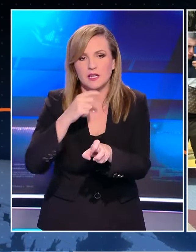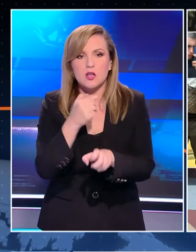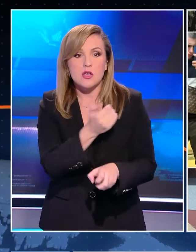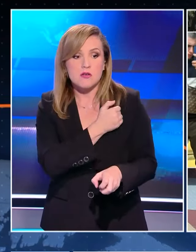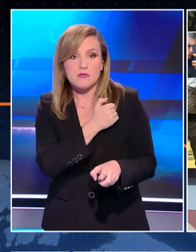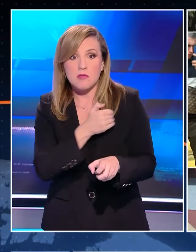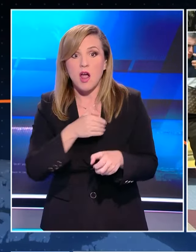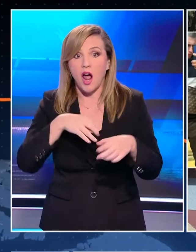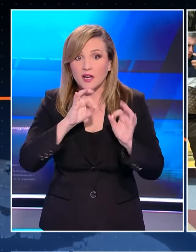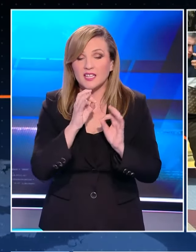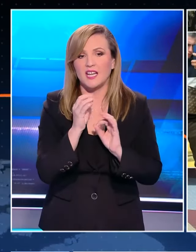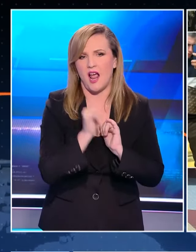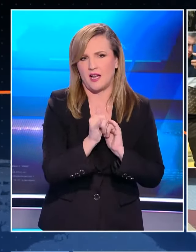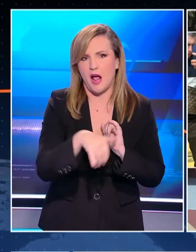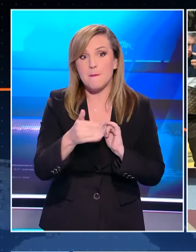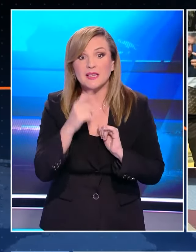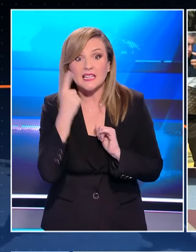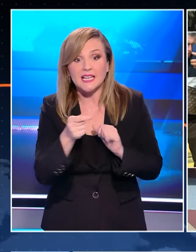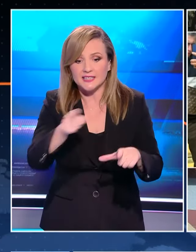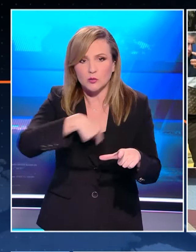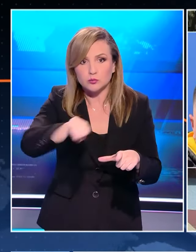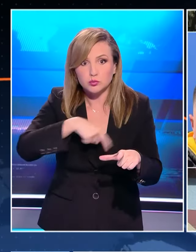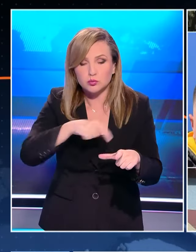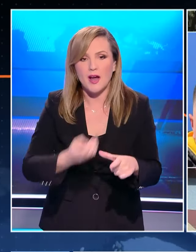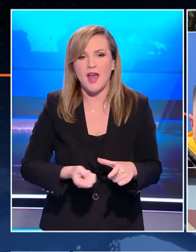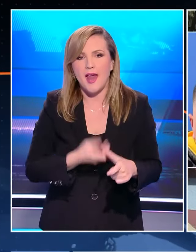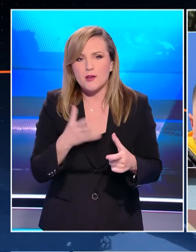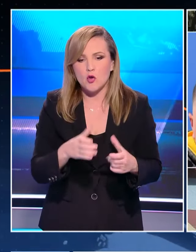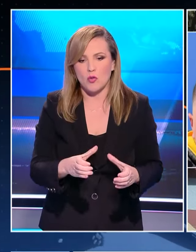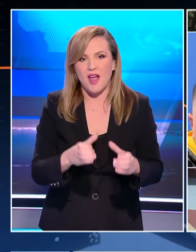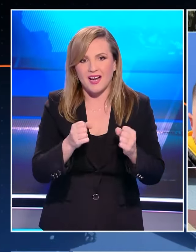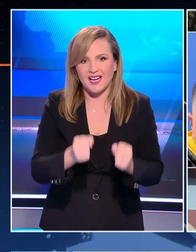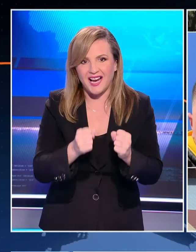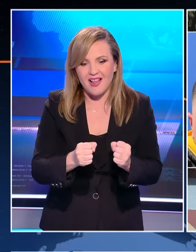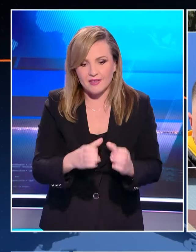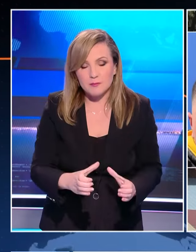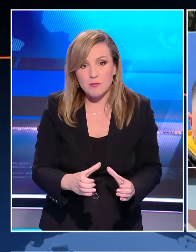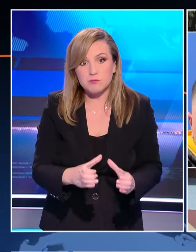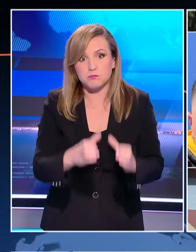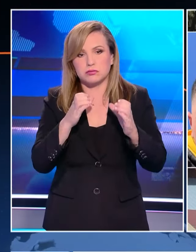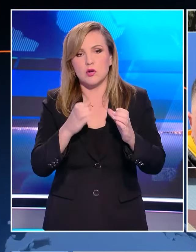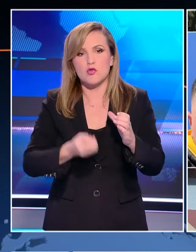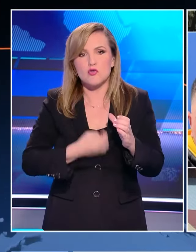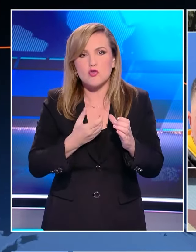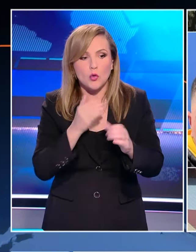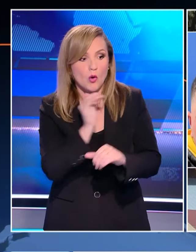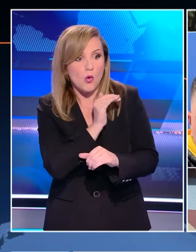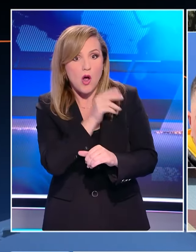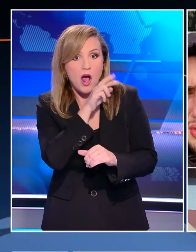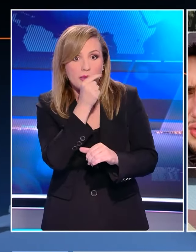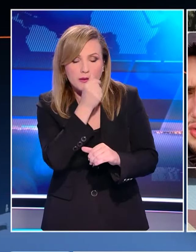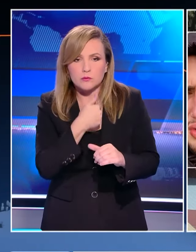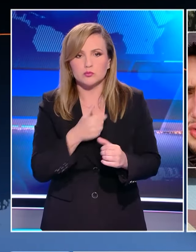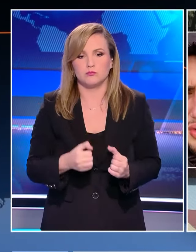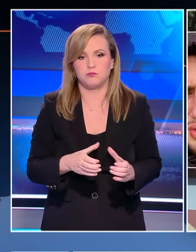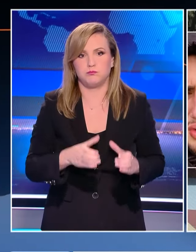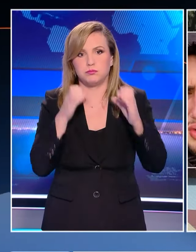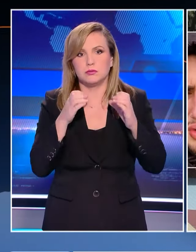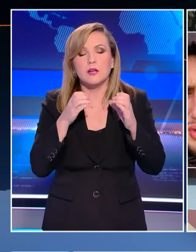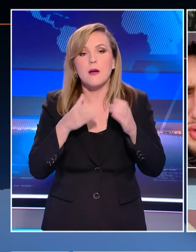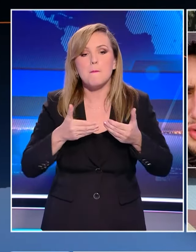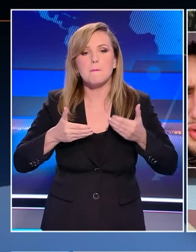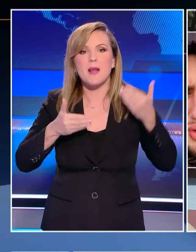χαλαρά και μετά γρήγορα. Νιώθω το κάθισμα να ξεκολλάει. Το λέω και στον αδελφό μου. Κάποια στιγμή νιώθω να ξεκολλάει όλη η πλάτη. Σε κλάσματα